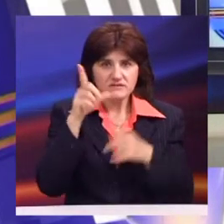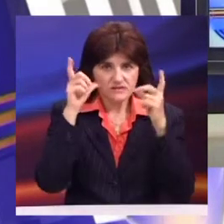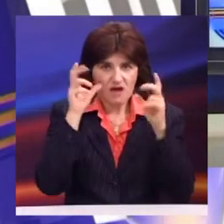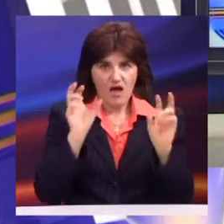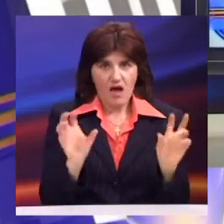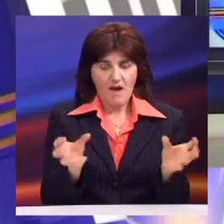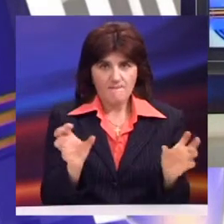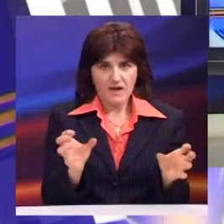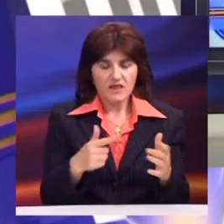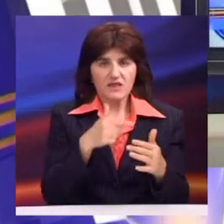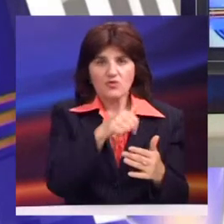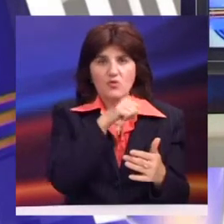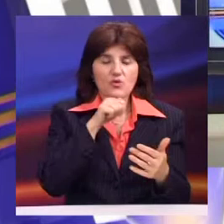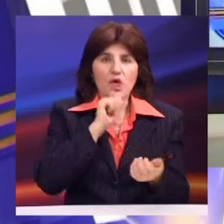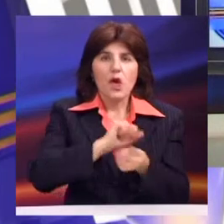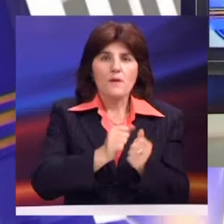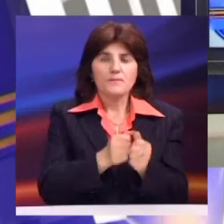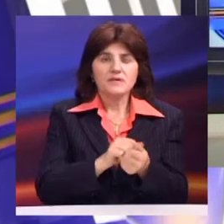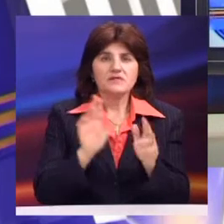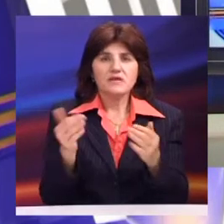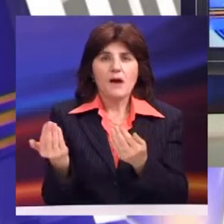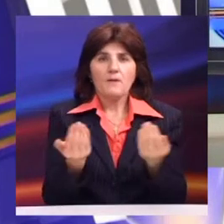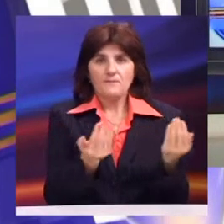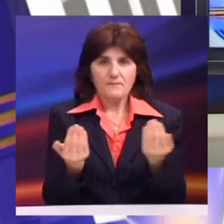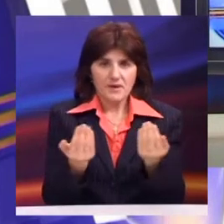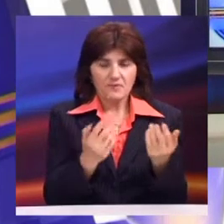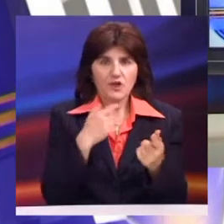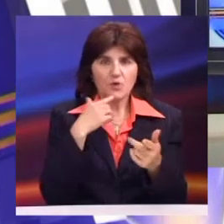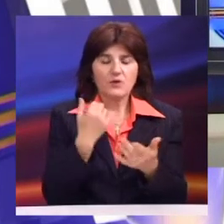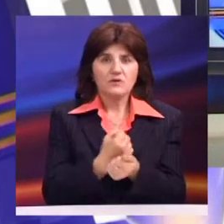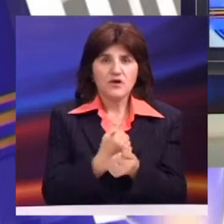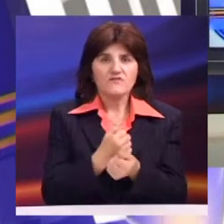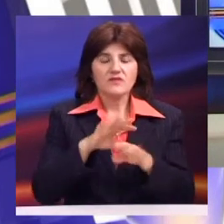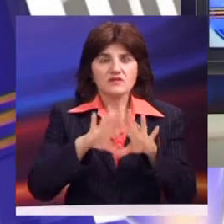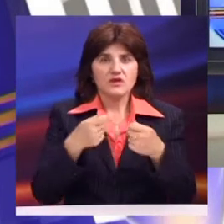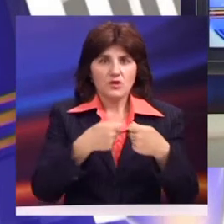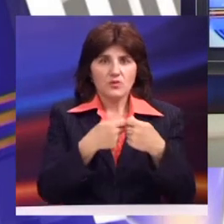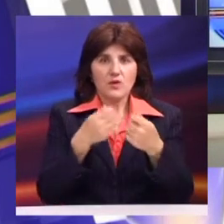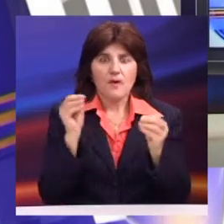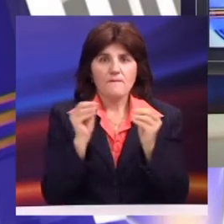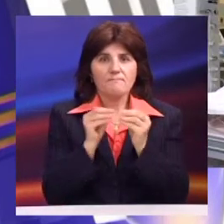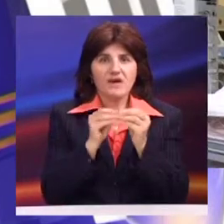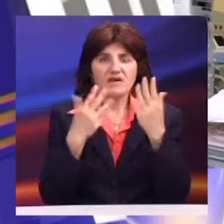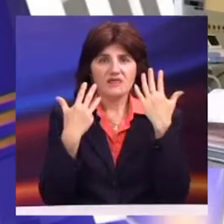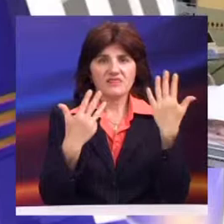Bitka za porodilišta predstavlja nastavak akcije Bitka za bebe koju sprovodi fond B92.